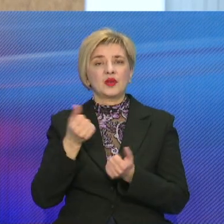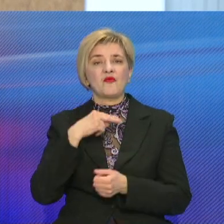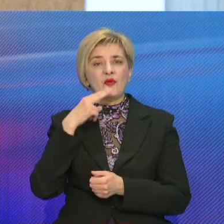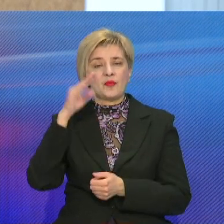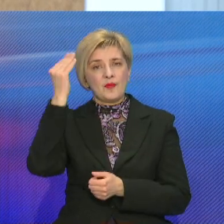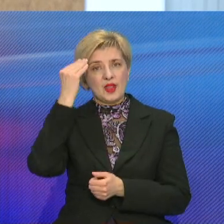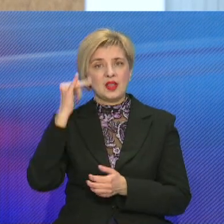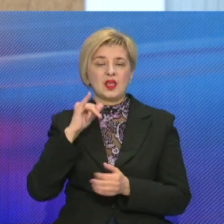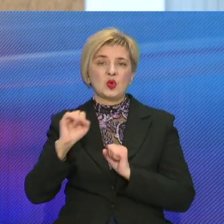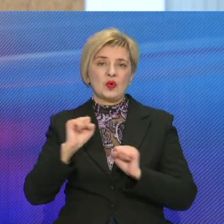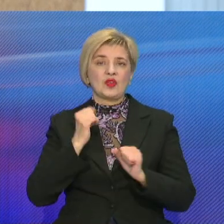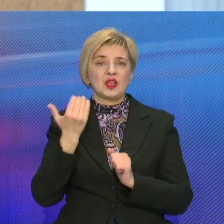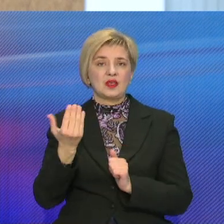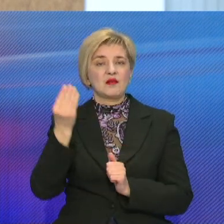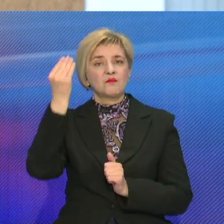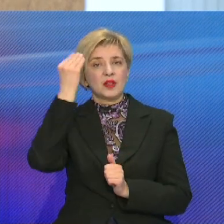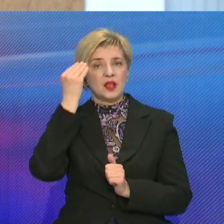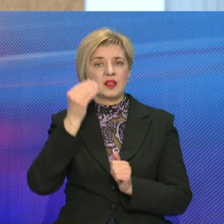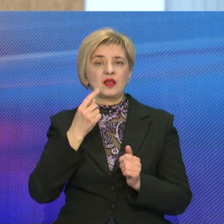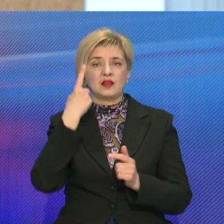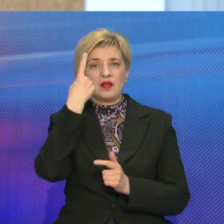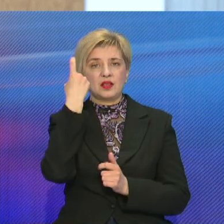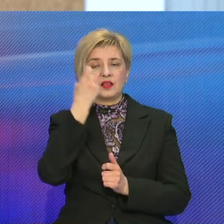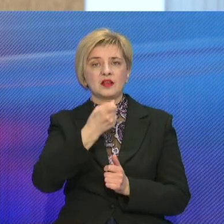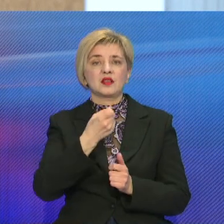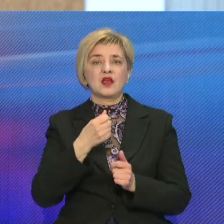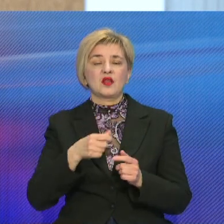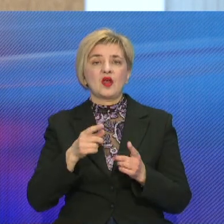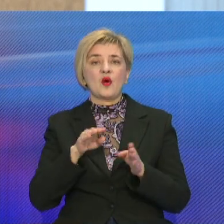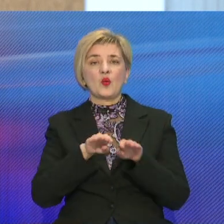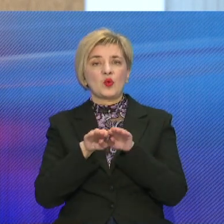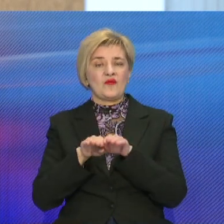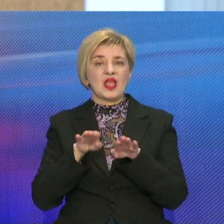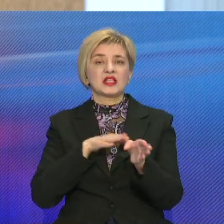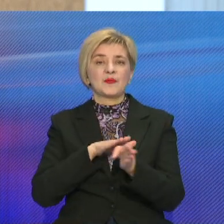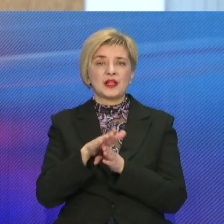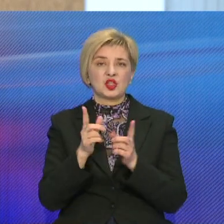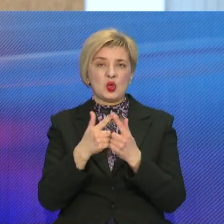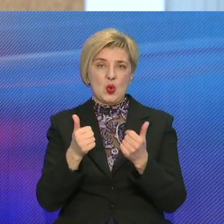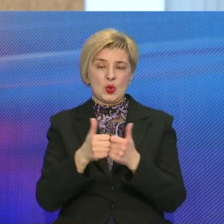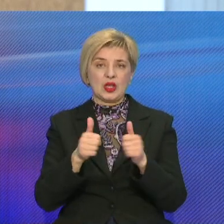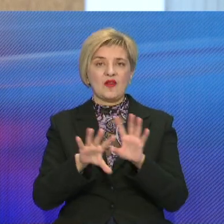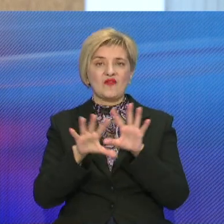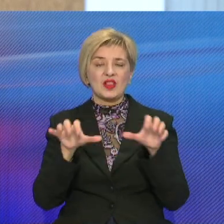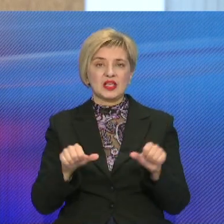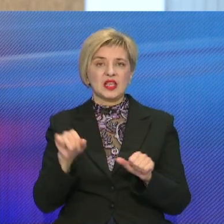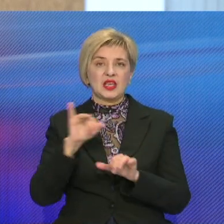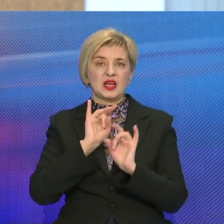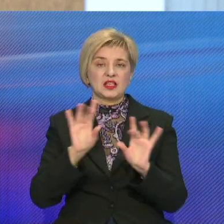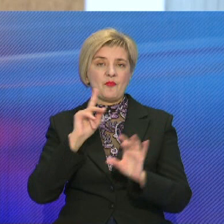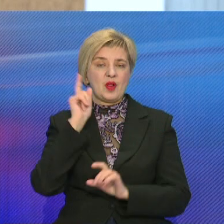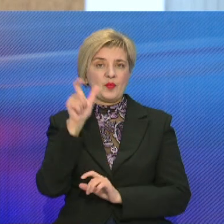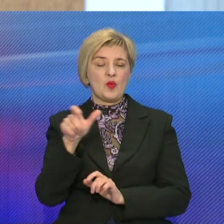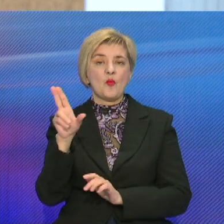при донесении позиции молодых людей до уровня исполнительных органов власти. И разъясняем где-то молодым людям по